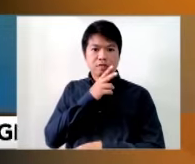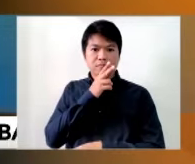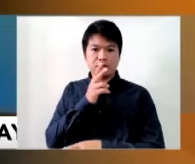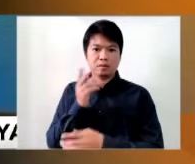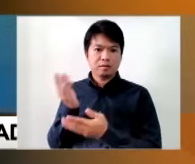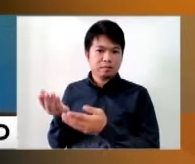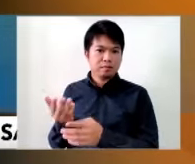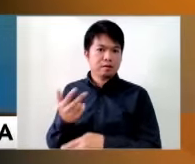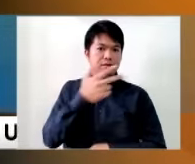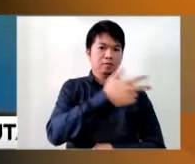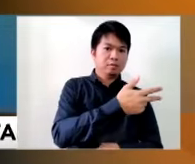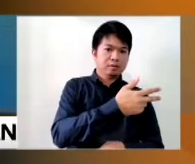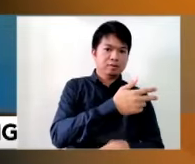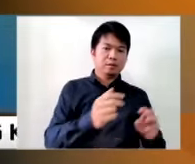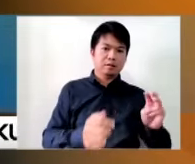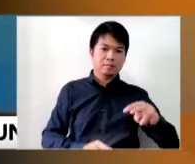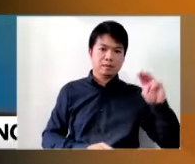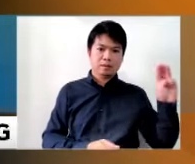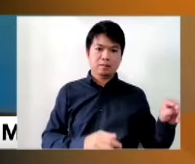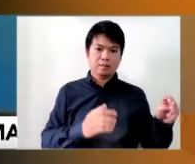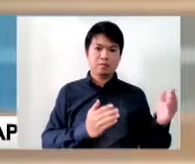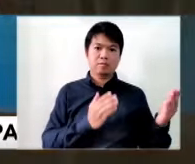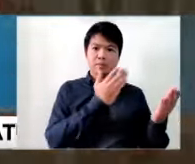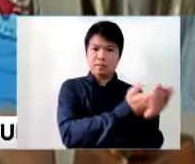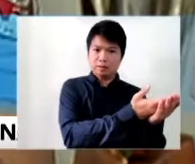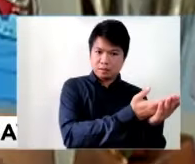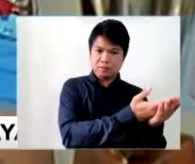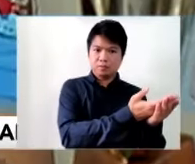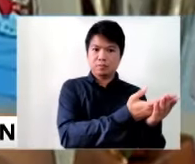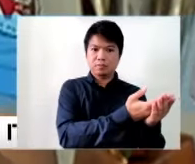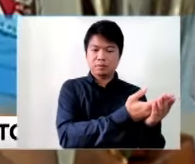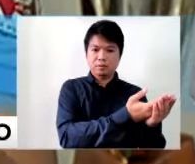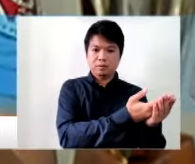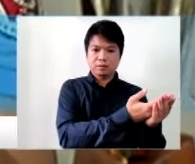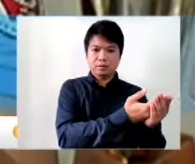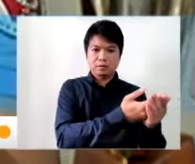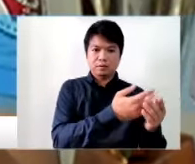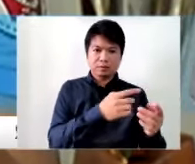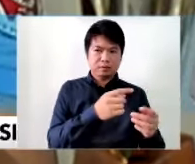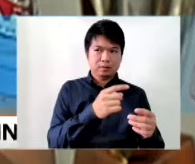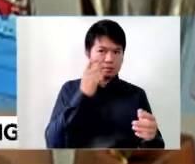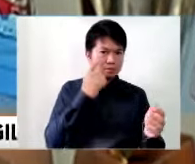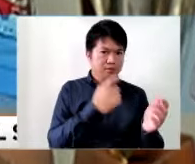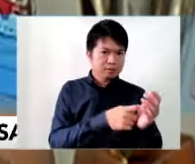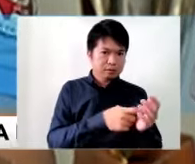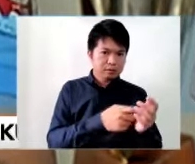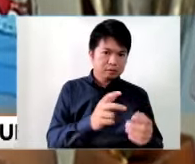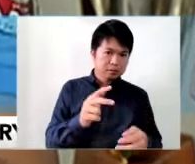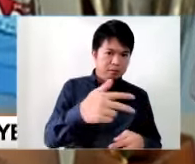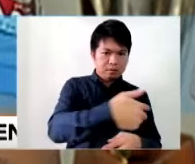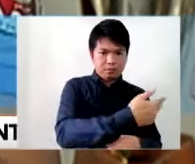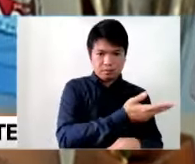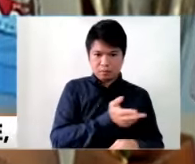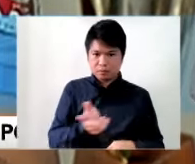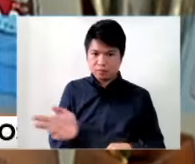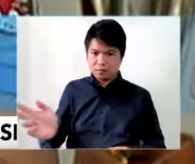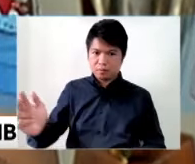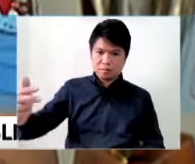pero pagdating sa destinasyon. Napansin niya na pinapaikot-ikot sila, binibigyan siya ng instruction na umikot-ikot. Hanggang